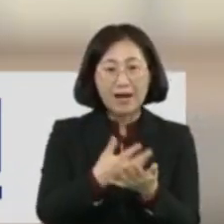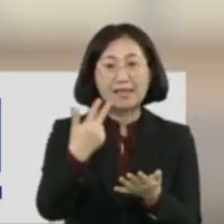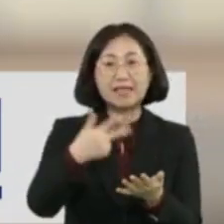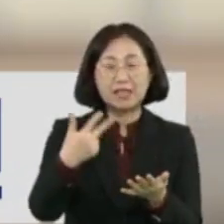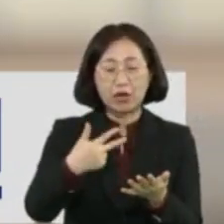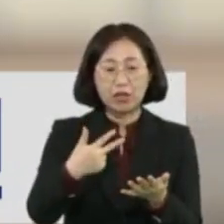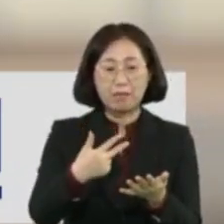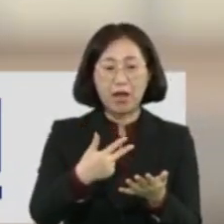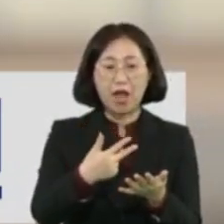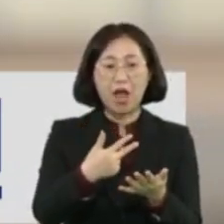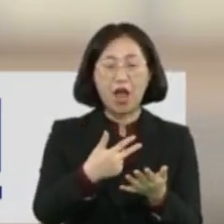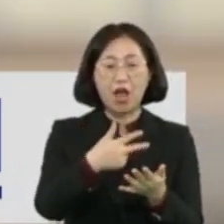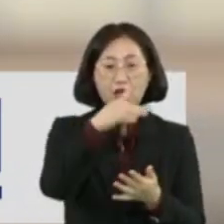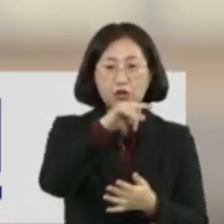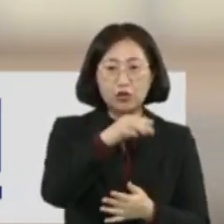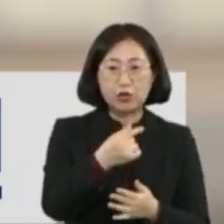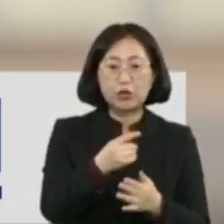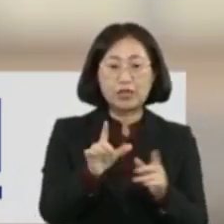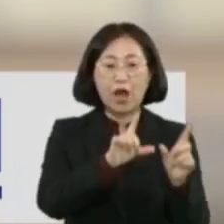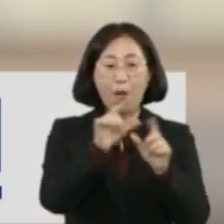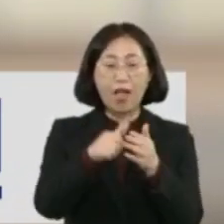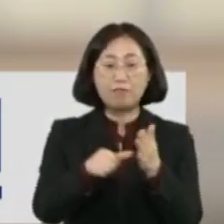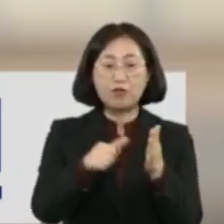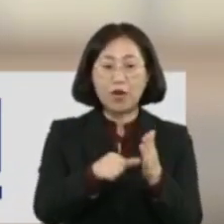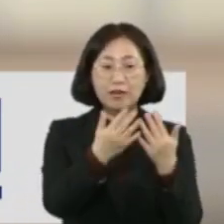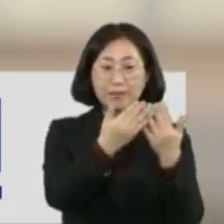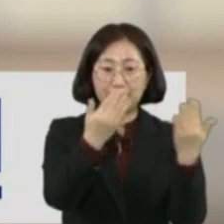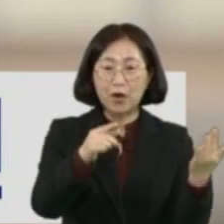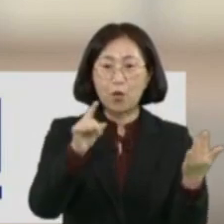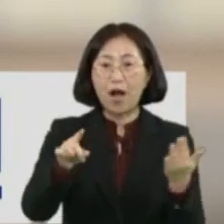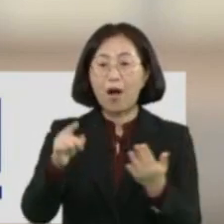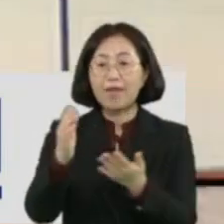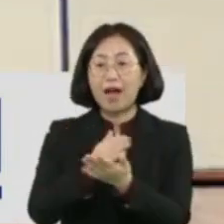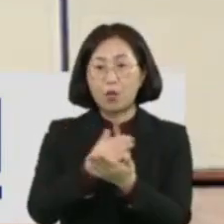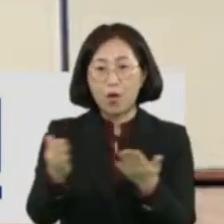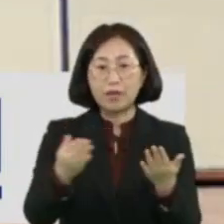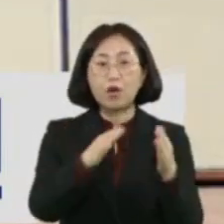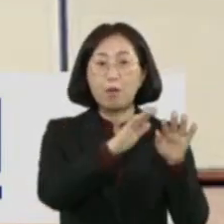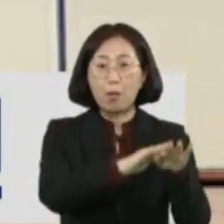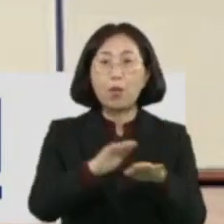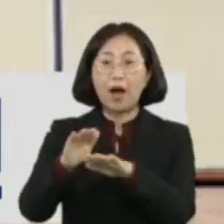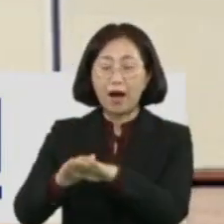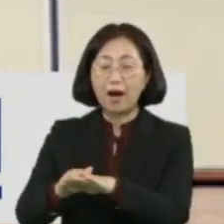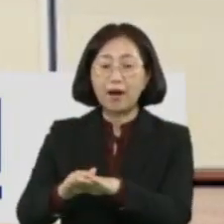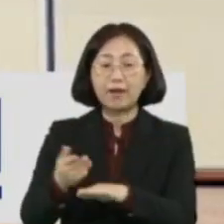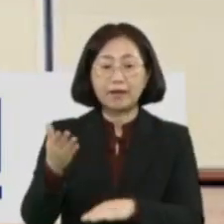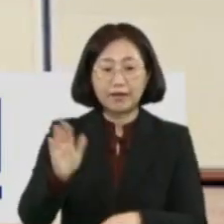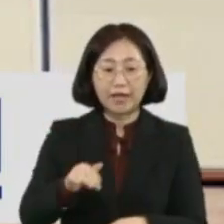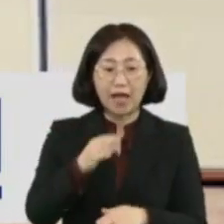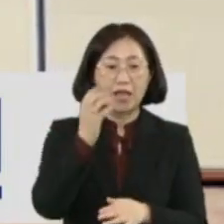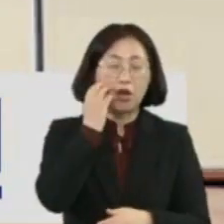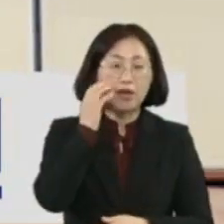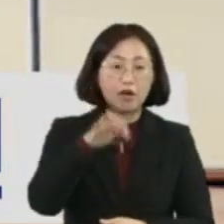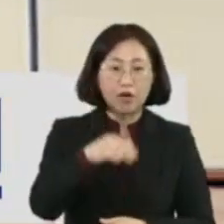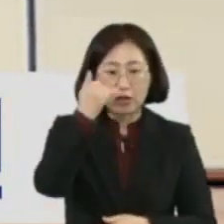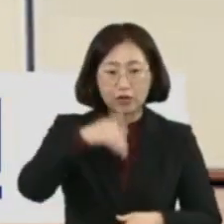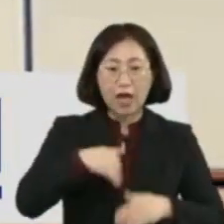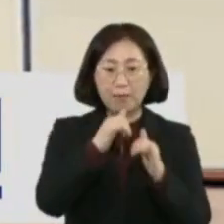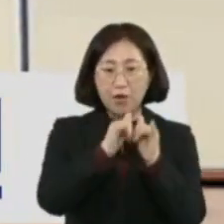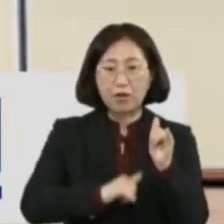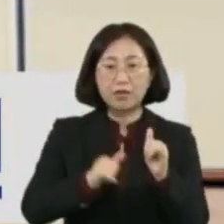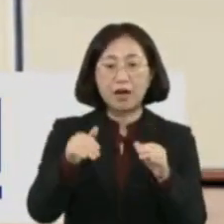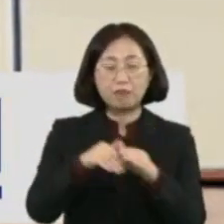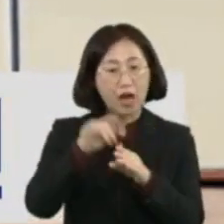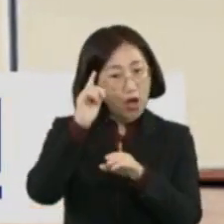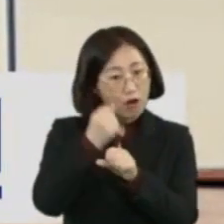점을 춘추각에 생활유품을 유물전시관과 대의관에 나눠 보관했는데 청양군과